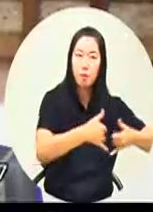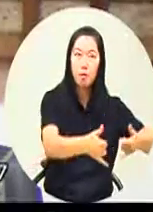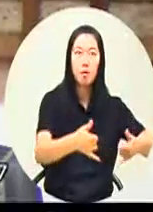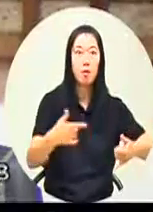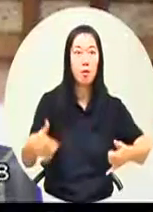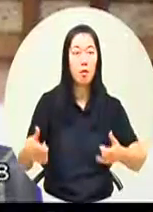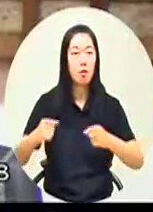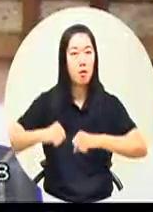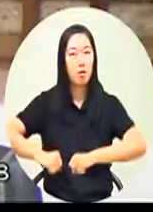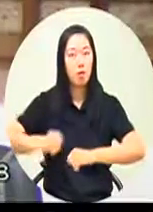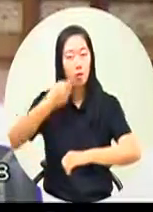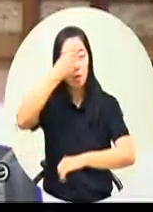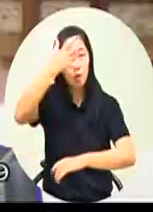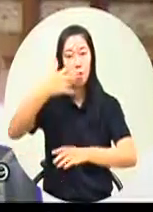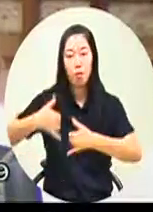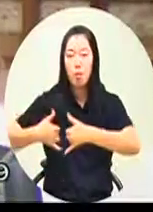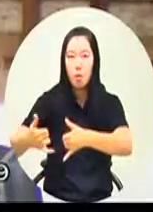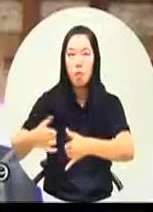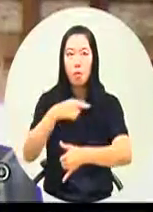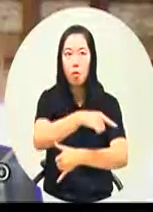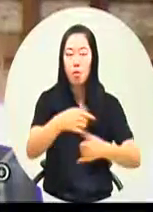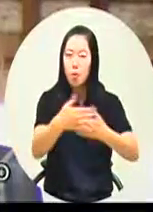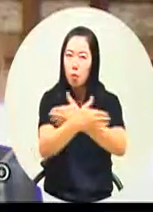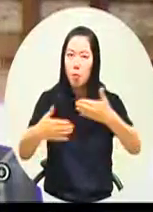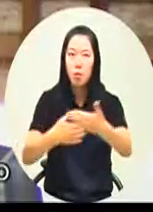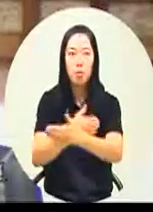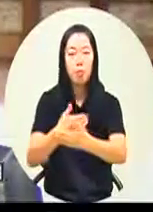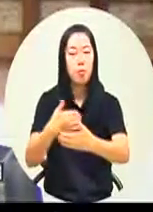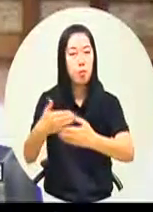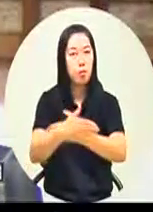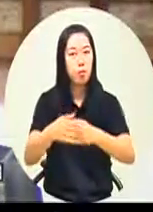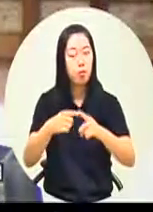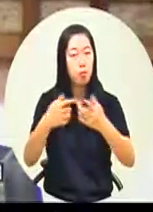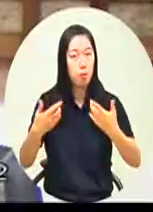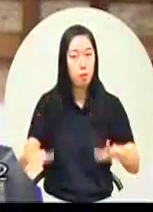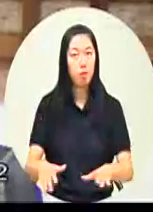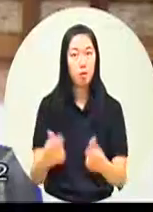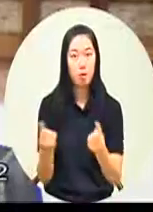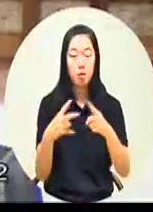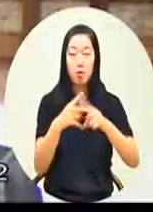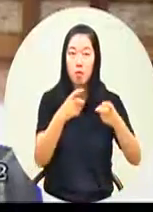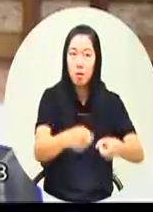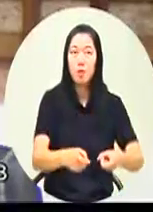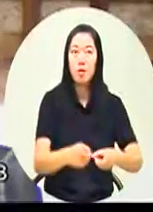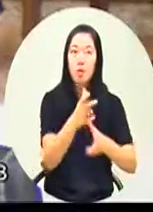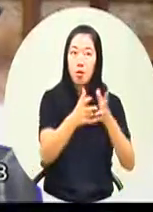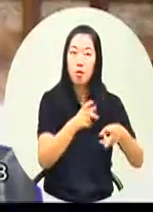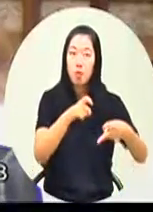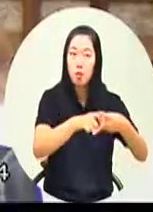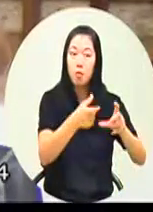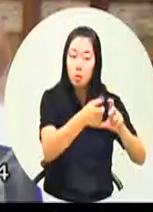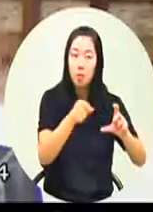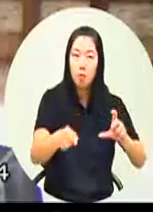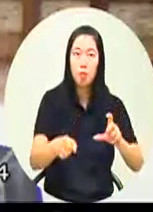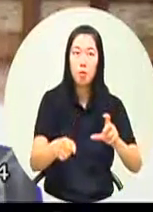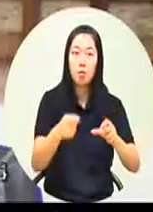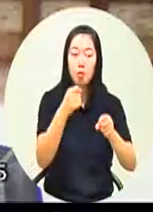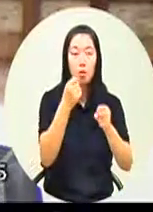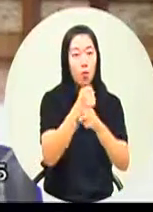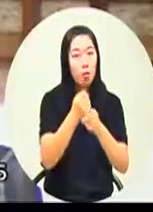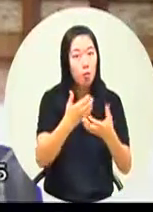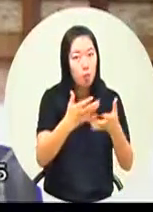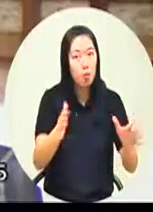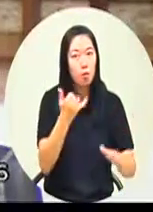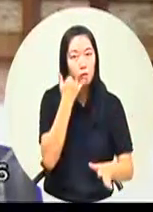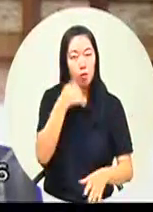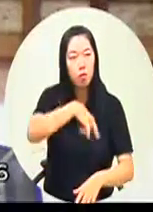些夜间的活动还很频繁的。像小港那些工业区，你下班的时间，他们要吃个点心，他们可能